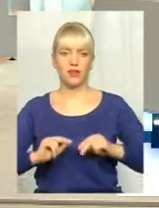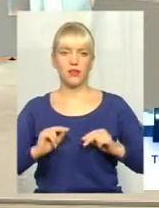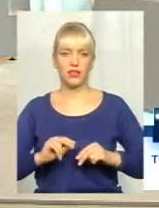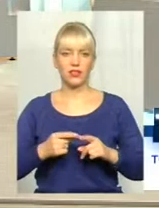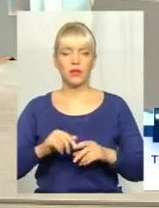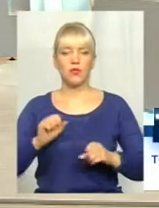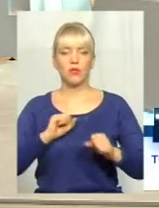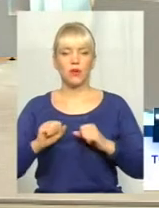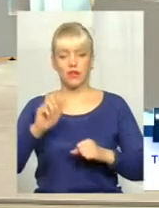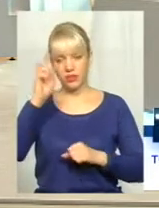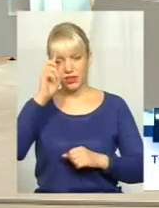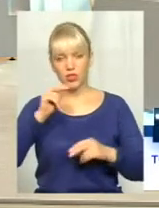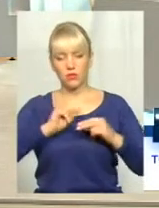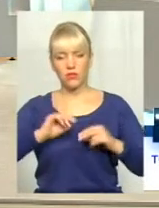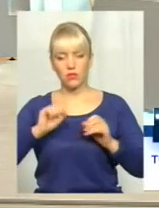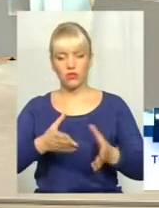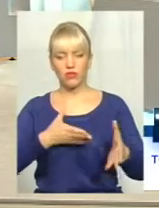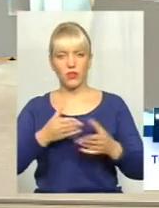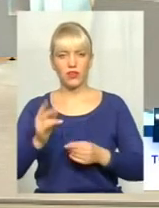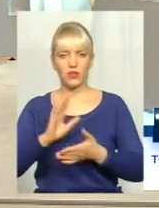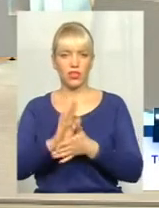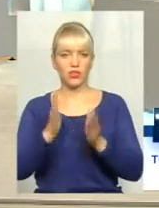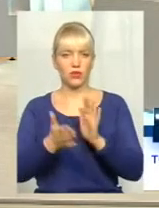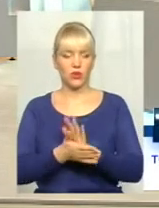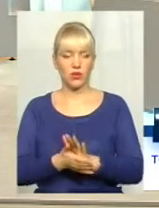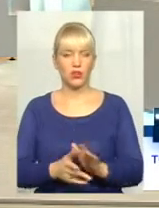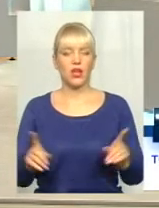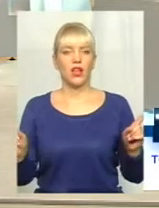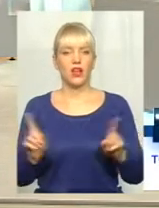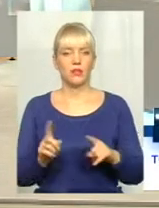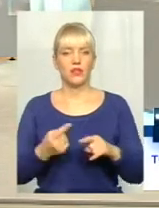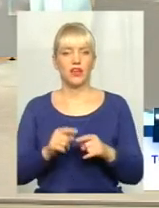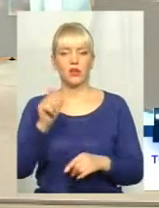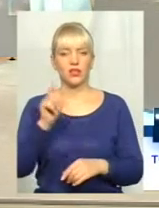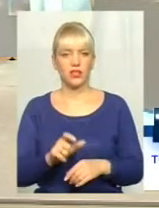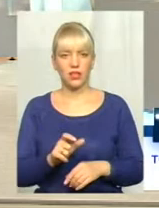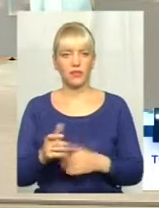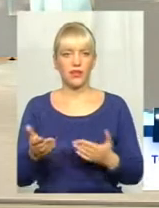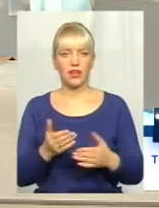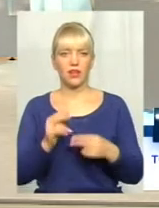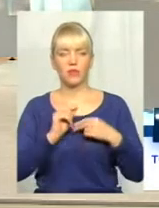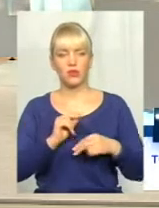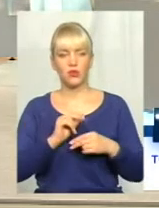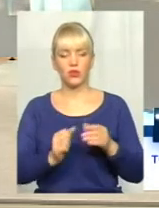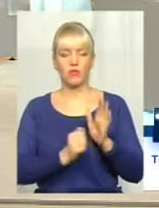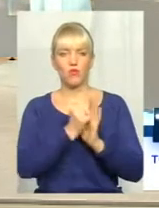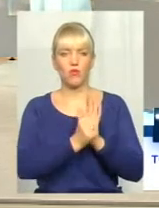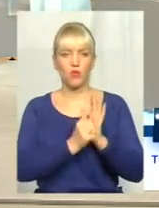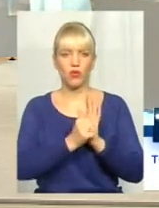управління Держпраці може вплинути на ситуацію, аби та людина, яка працює муляром,